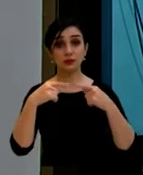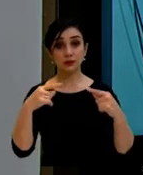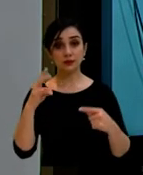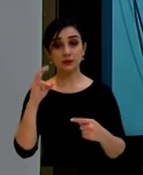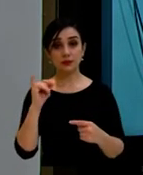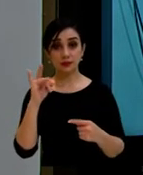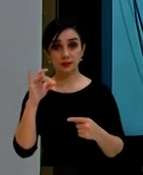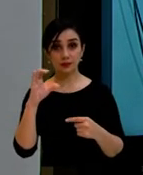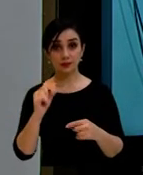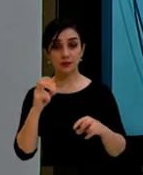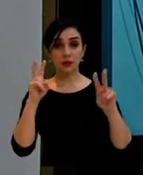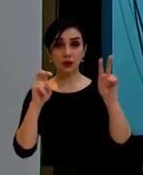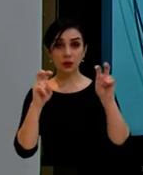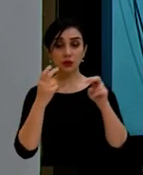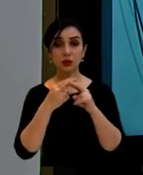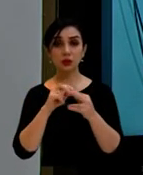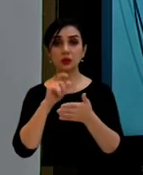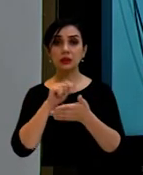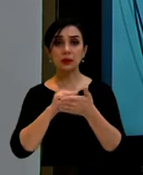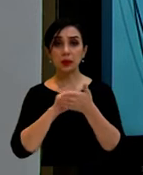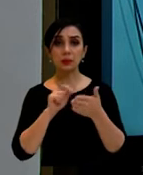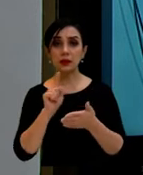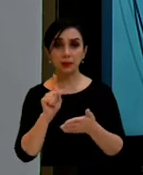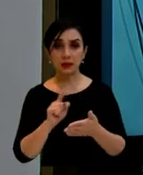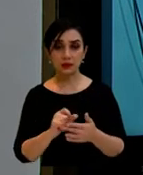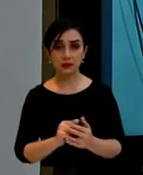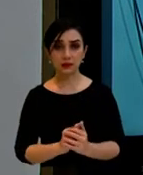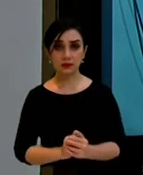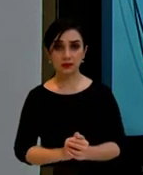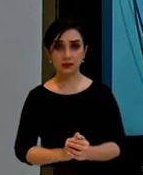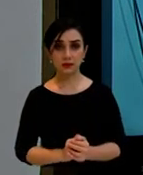so'zining qo'shtirnoqqa olinishi sababi nimada?